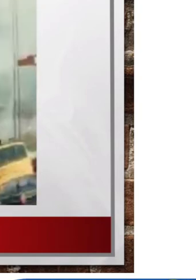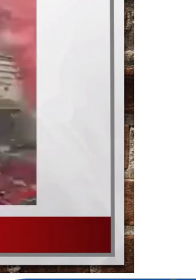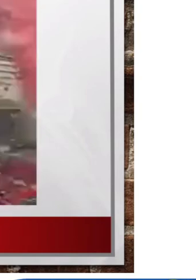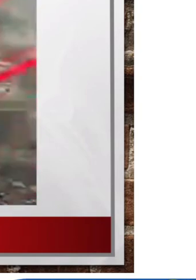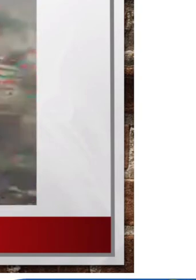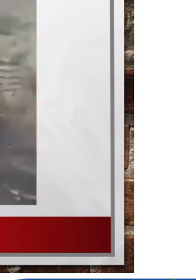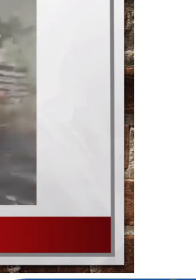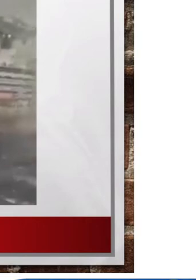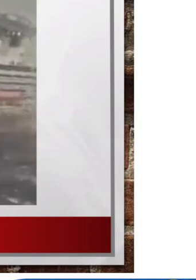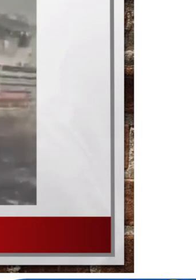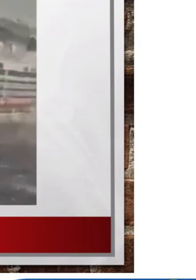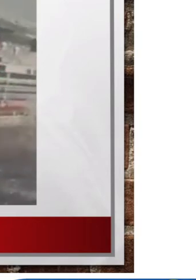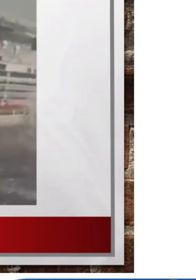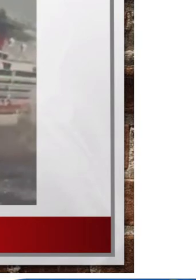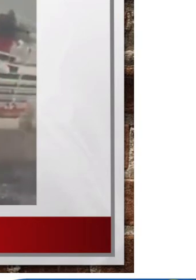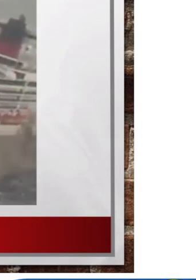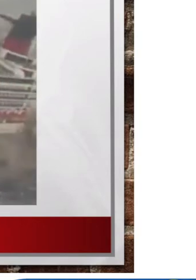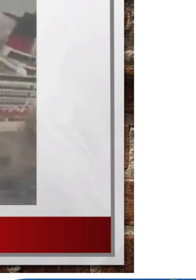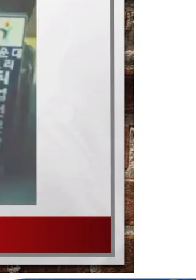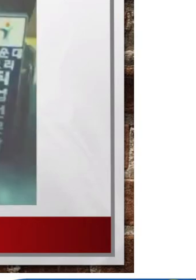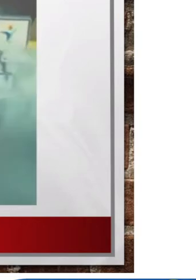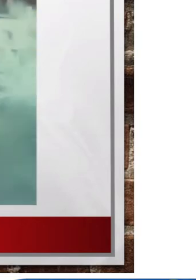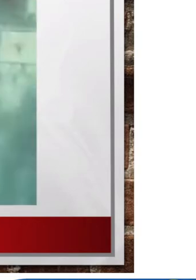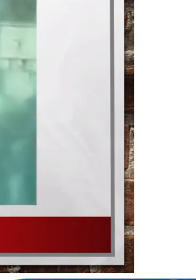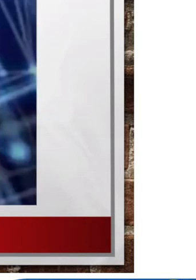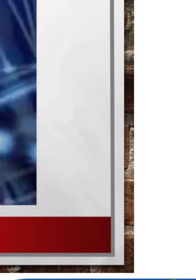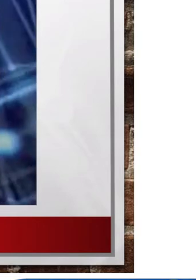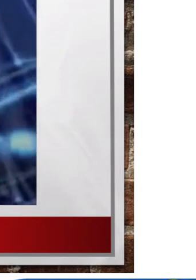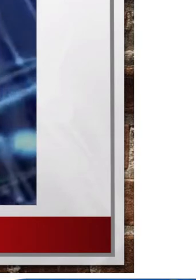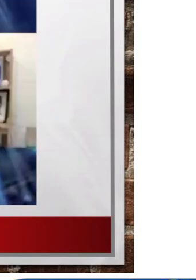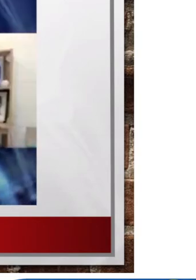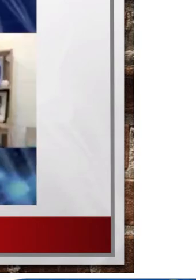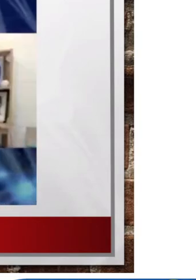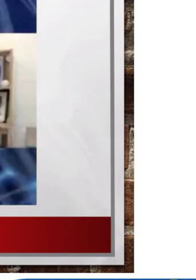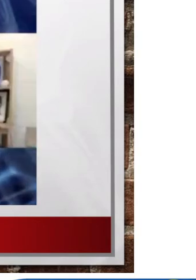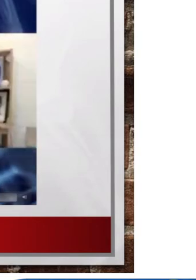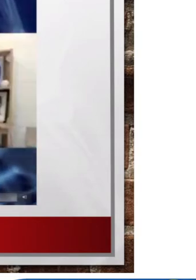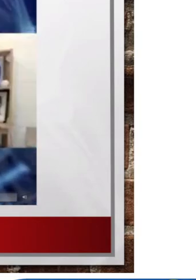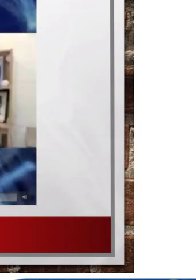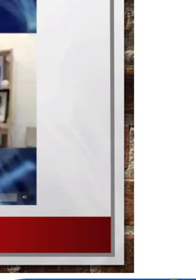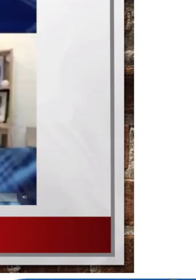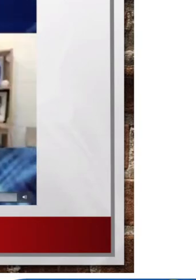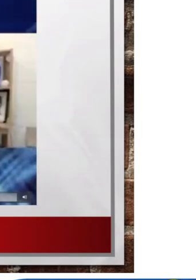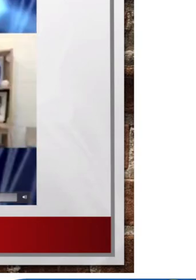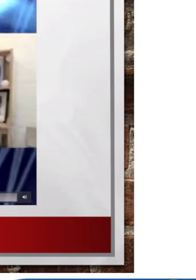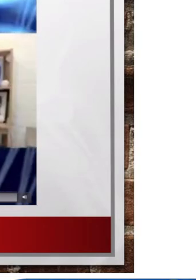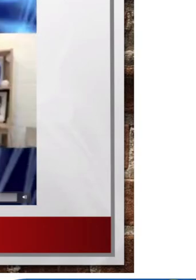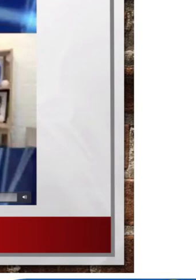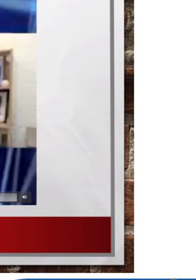Alright, okay. So, meron pa tayong another tip, sir? Okay, so, meron pa tayong another tip, sir? Tayo sa ating next